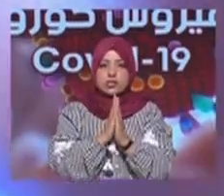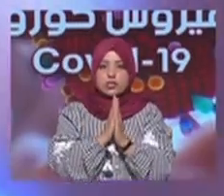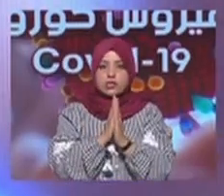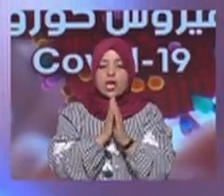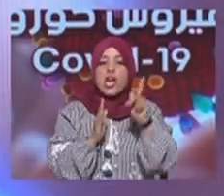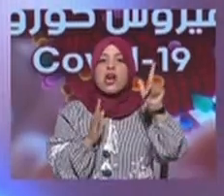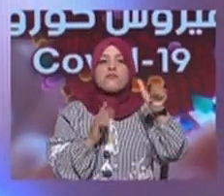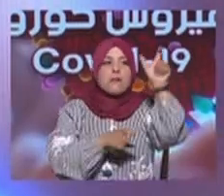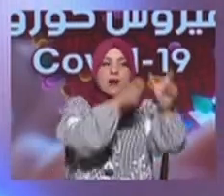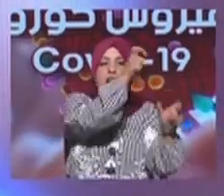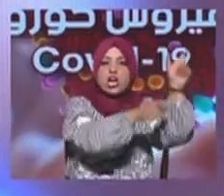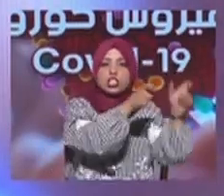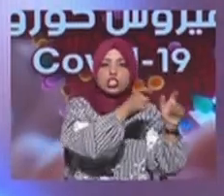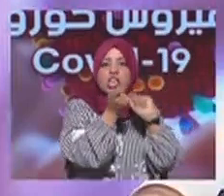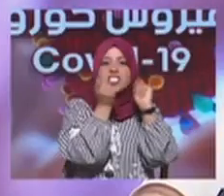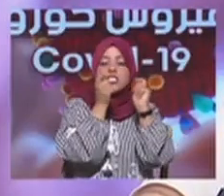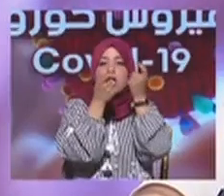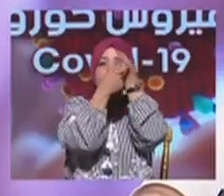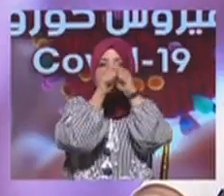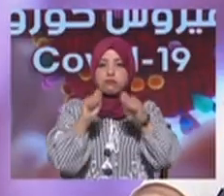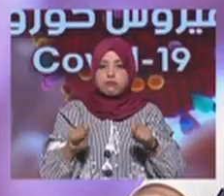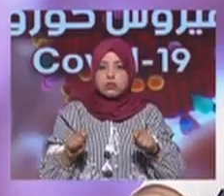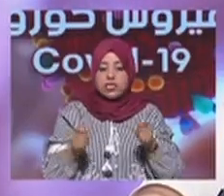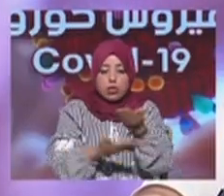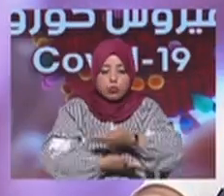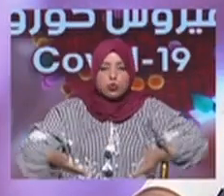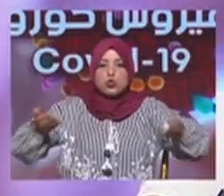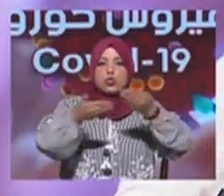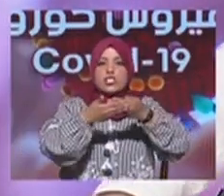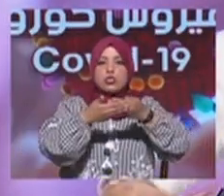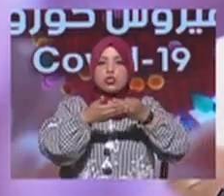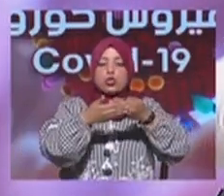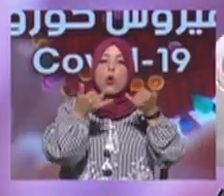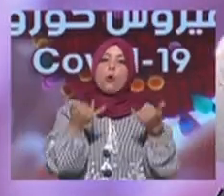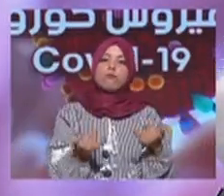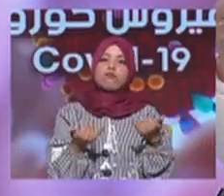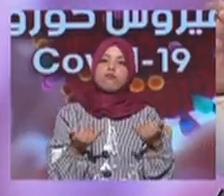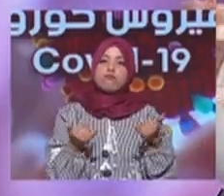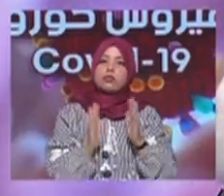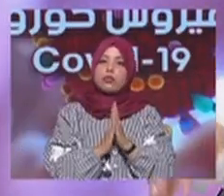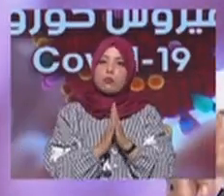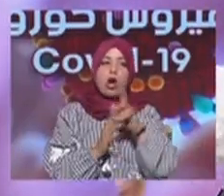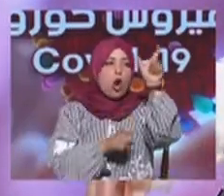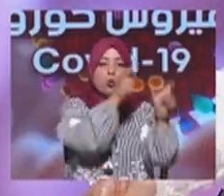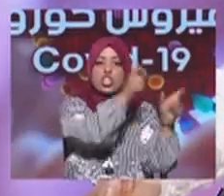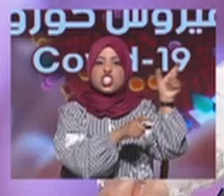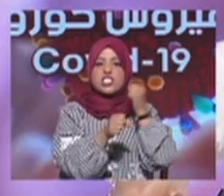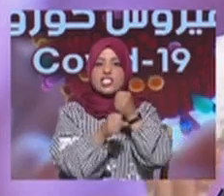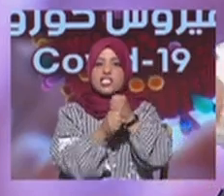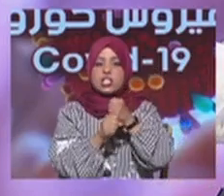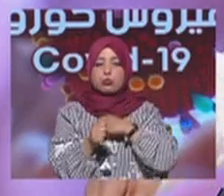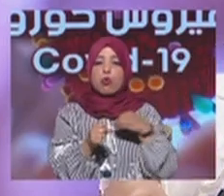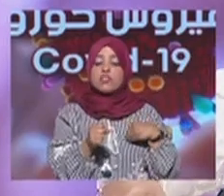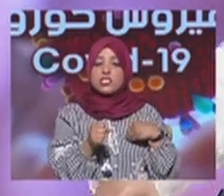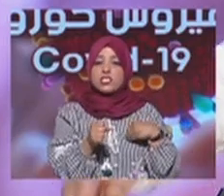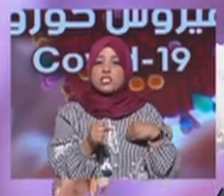معينه باش يحصر لي الطبي في ظروف معينه في ظروف معينه باش ما تقعدش يستنى ولا كيما قلنا احنا نتعاملوا الاطباء قلنا انهم يتعاملوا مع الناس كل